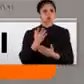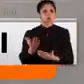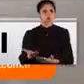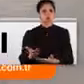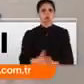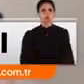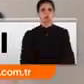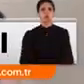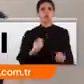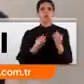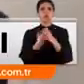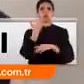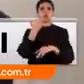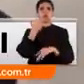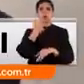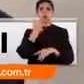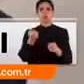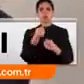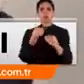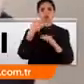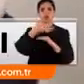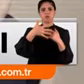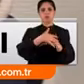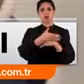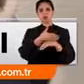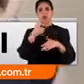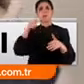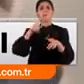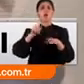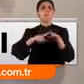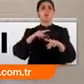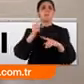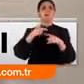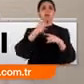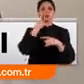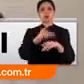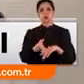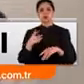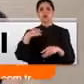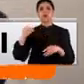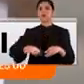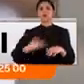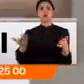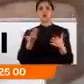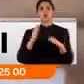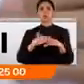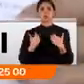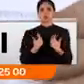Ben sabah 6'da parmakla iş yerine giriş yapıyorum. Akşam çıkarken parmak iziyle çıkıyorum. Ben nasıl bu suçları işlemiş olabilirim?